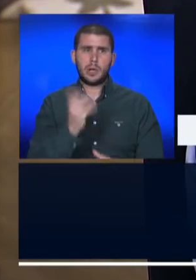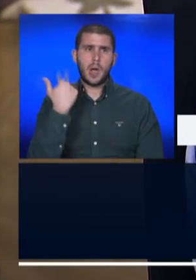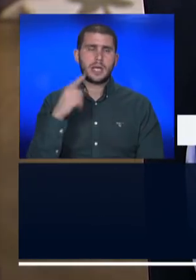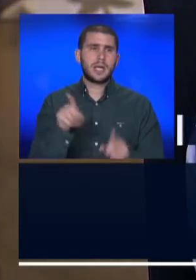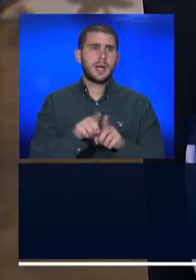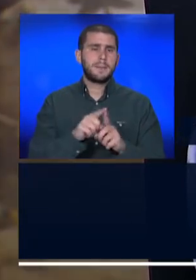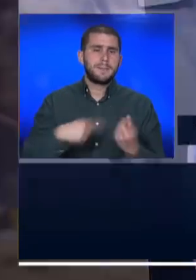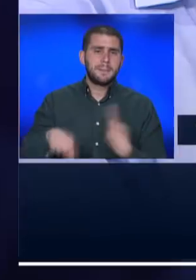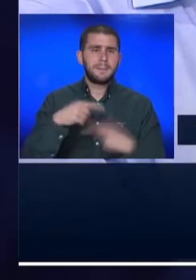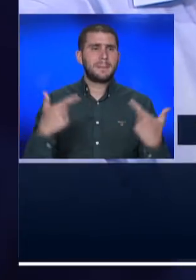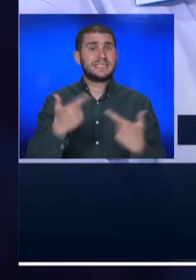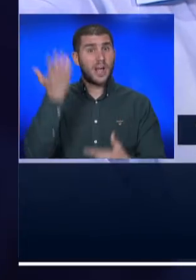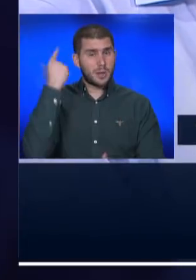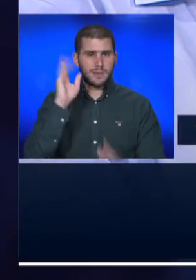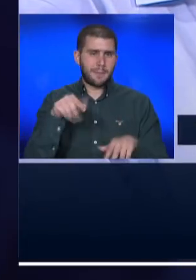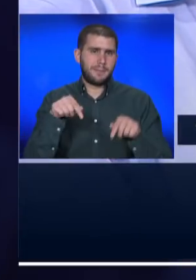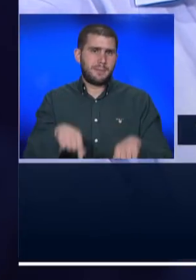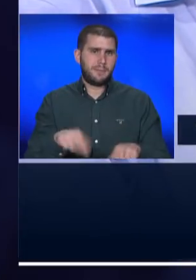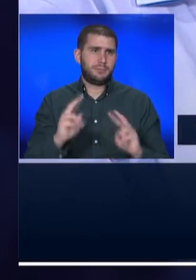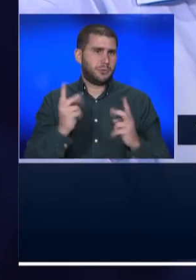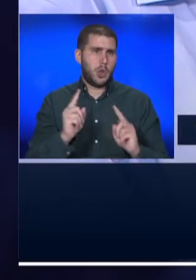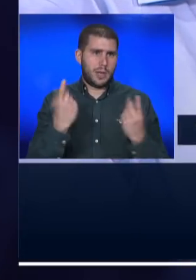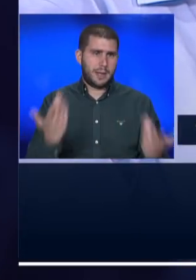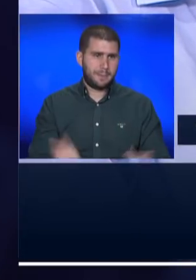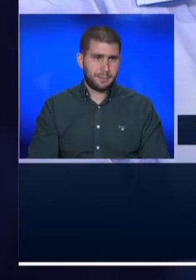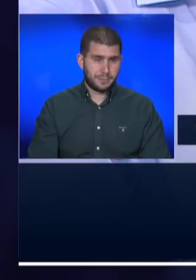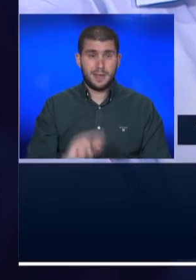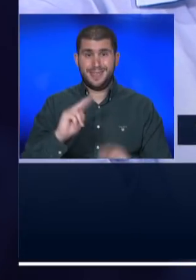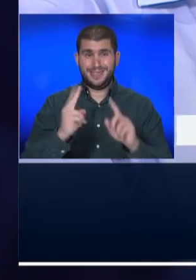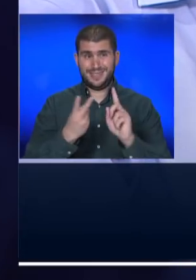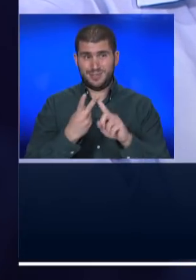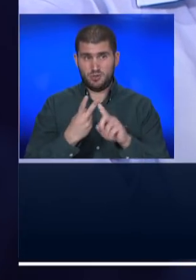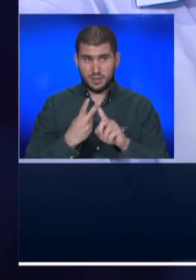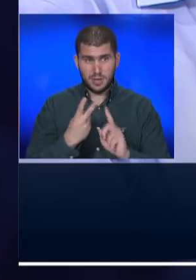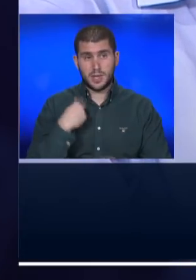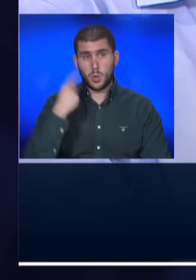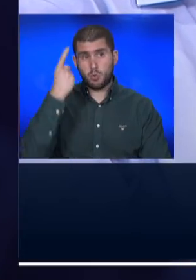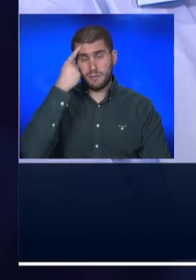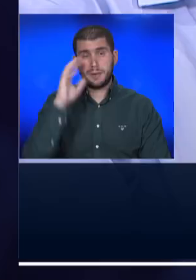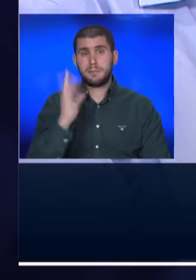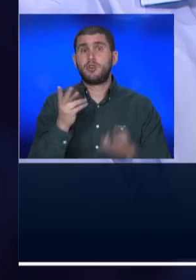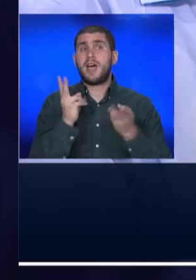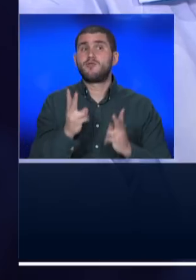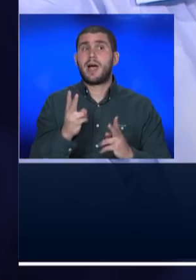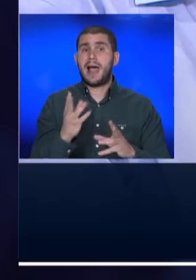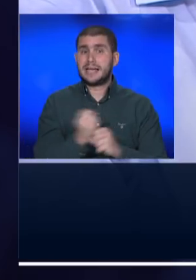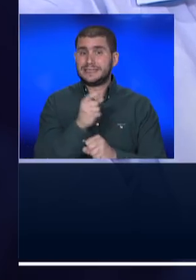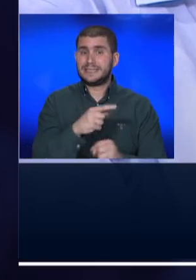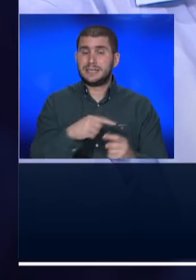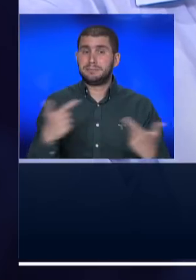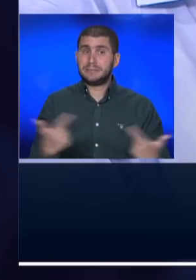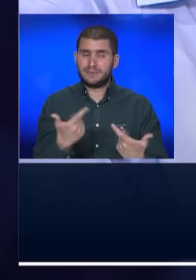וזה לא יהיה בסבב הזה. דבר שני, אני חושב שמה שניתן היה להשיג בסבב הזה כבר הושג,